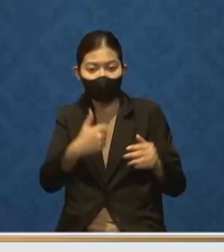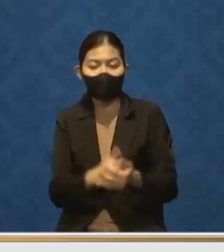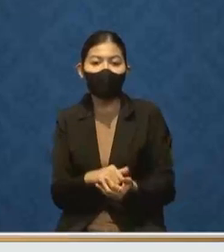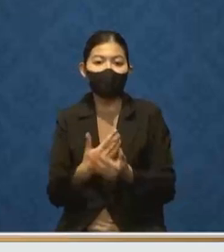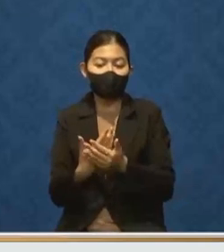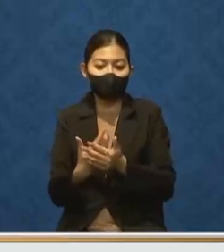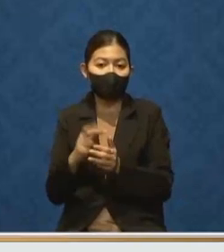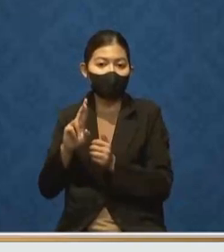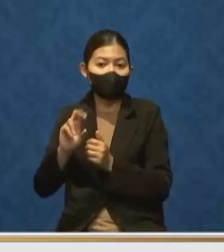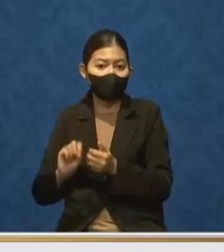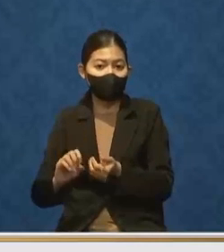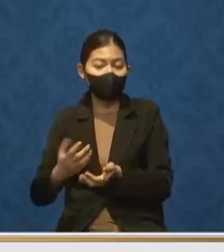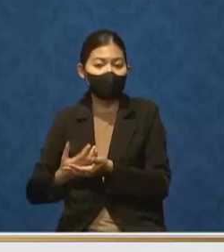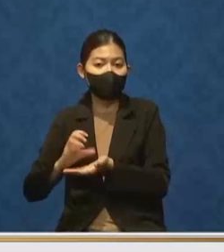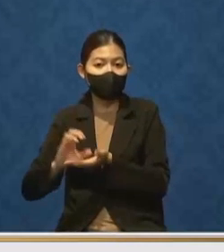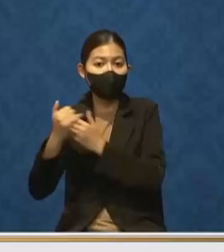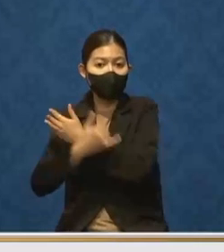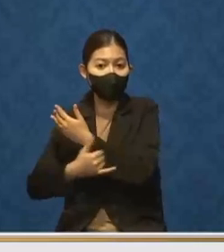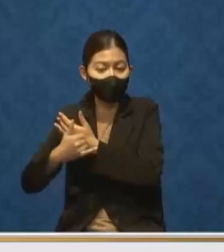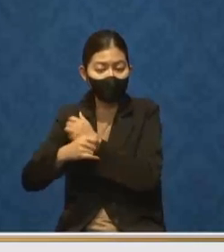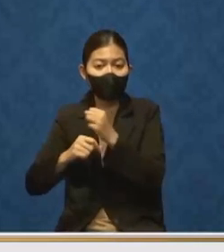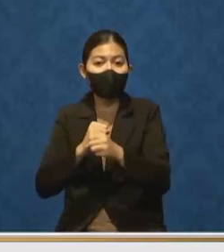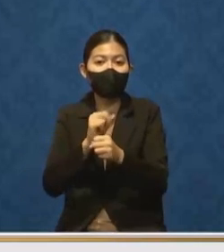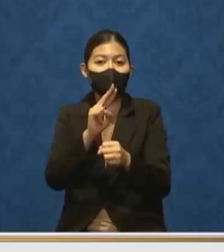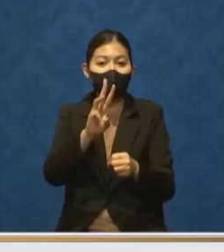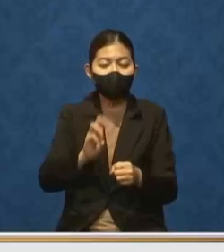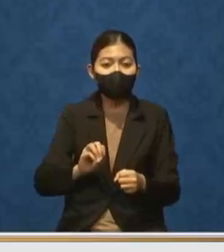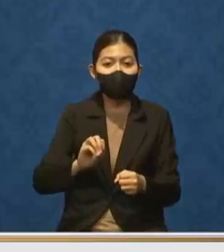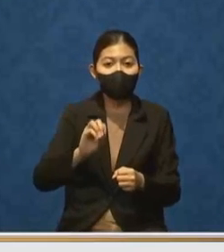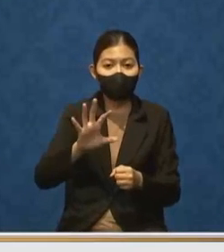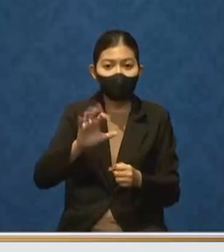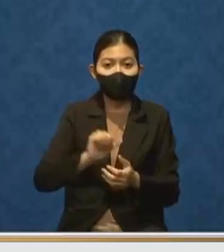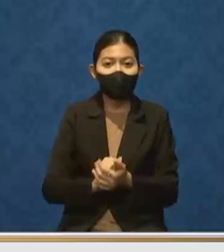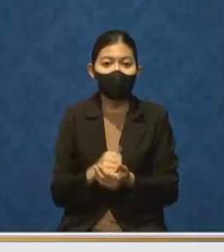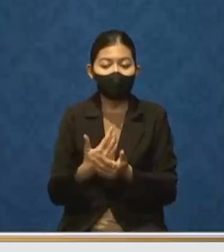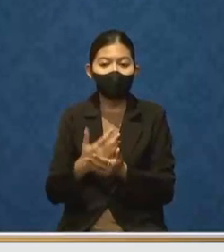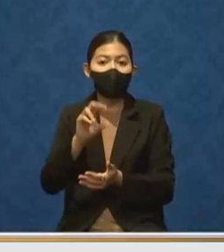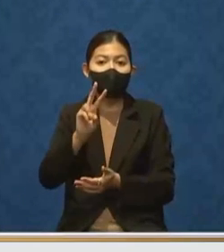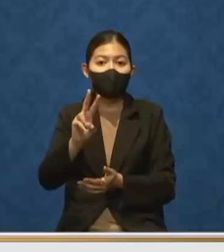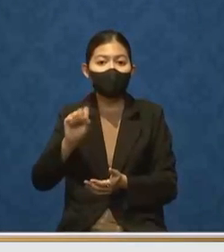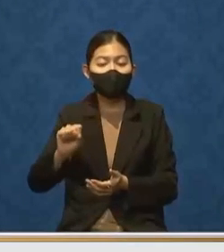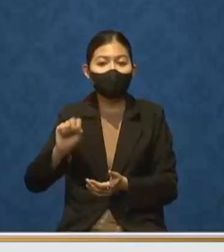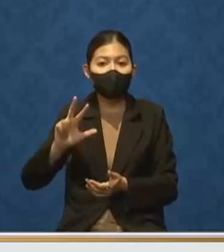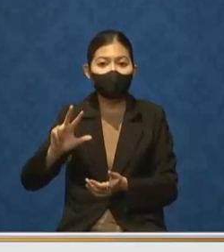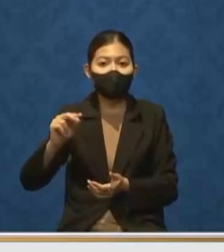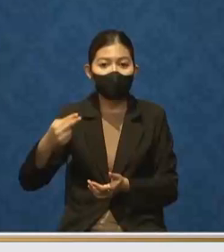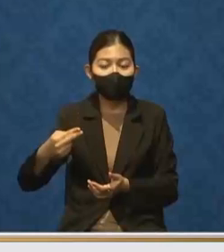ณวันที่22เมษายน2565มีจำนวน